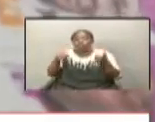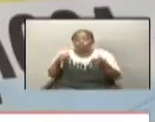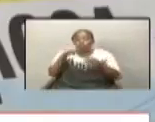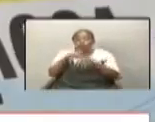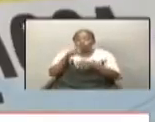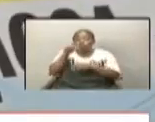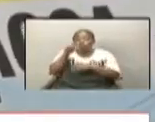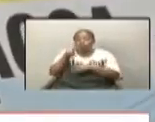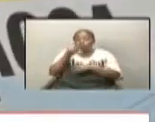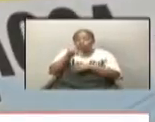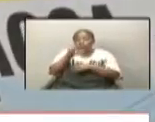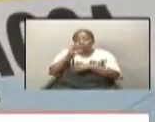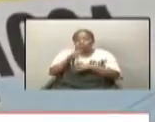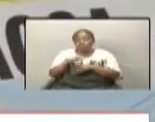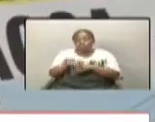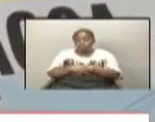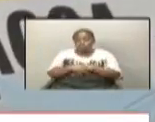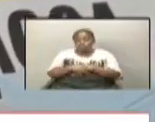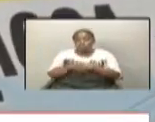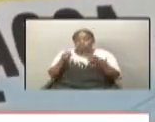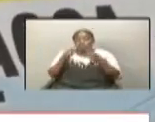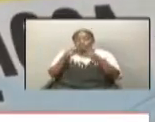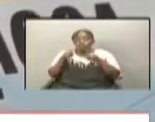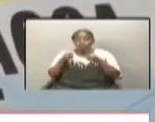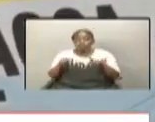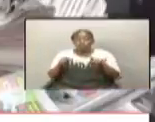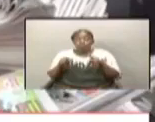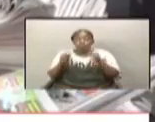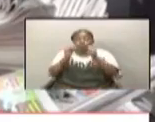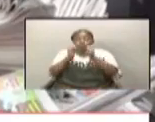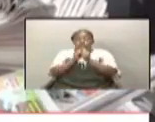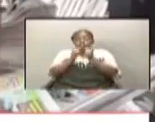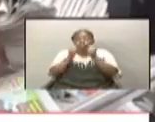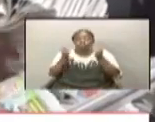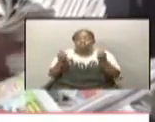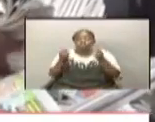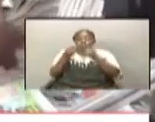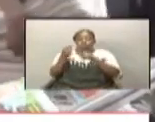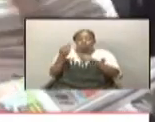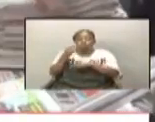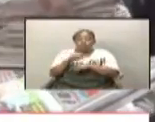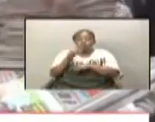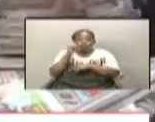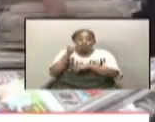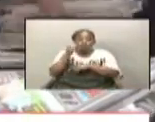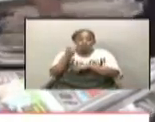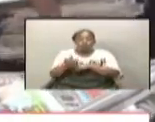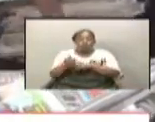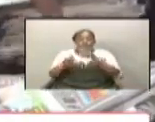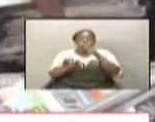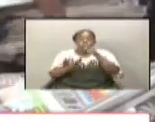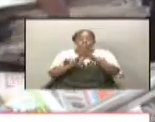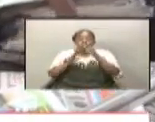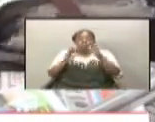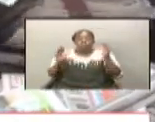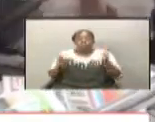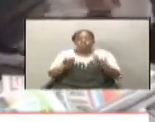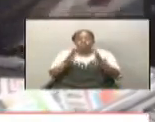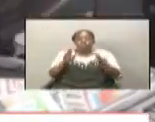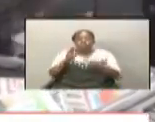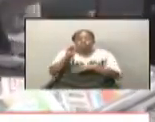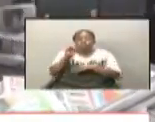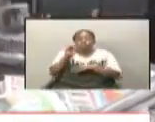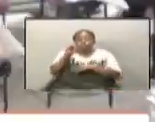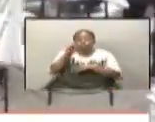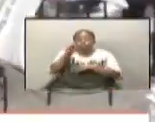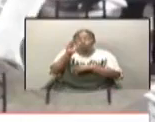e. Paspero yagenda kuddamu okufulumizibwa mu Akadde okutandika olunaku olw'enkya ng'omukunganya olupapula lwa Akadde Michael Mukasa